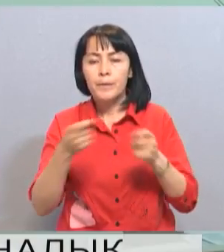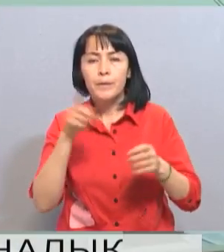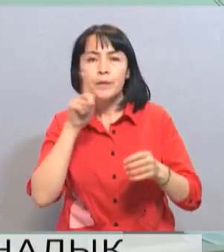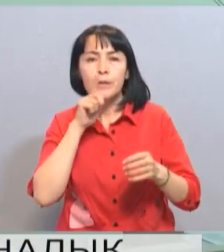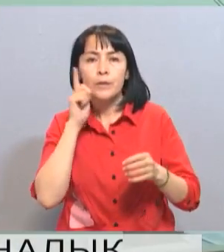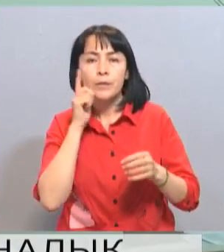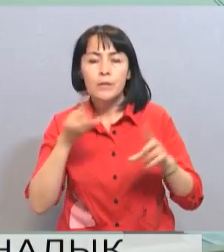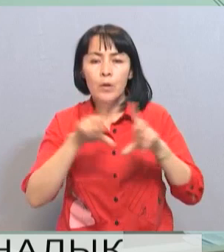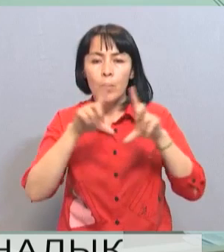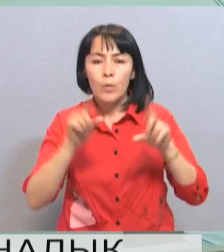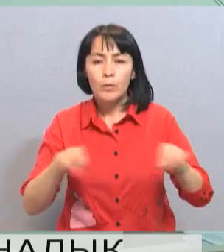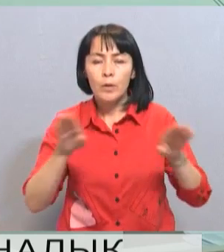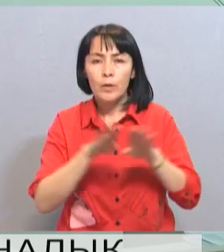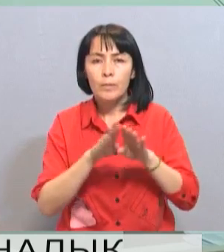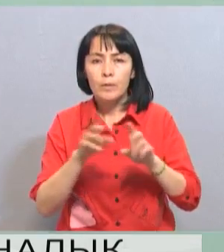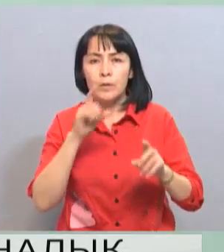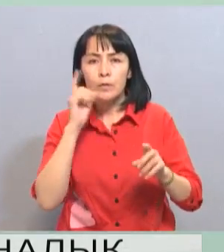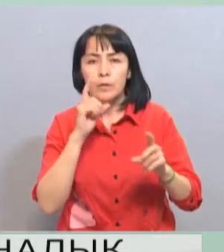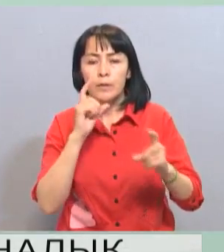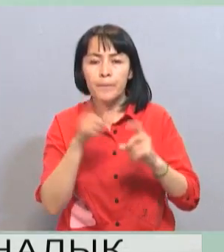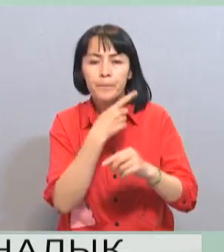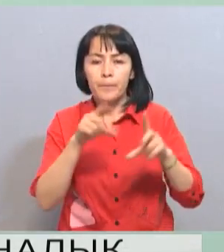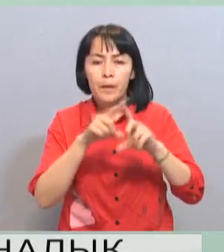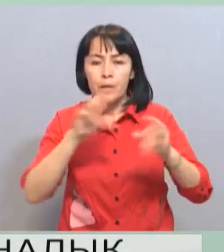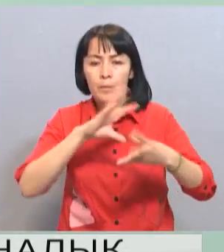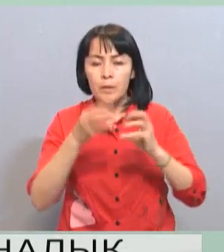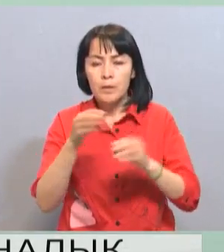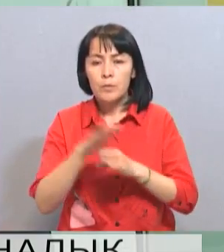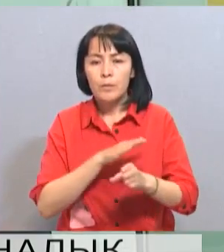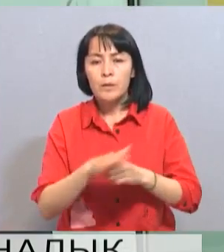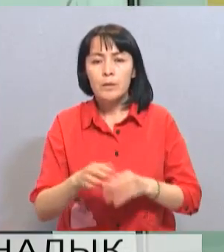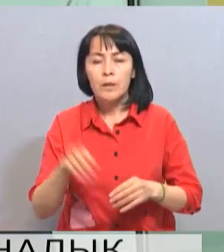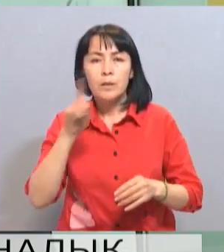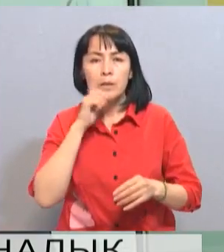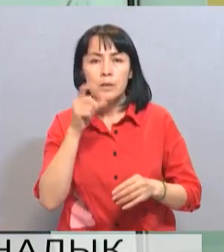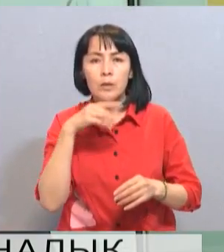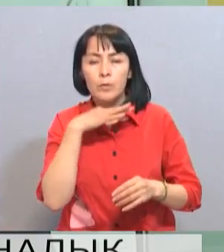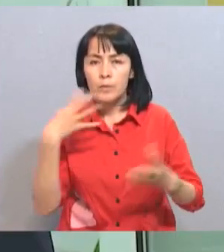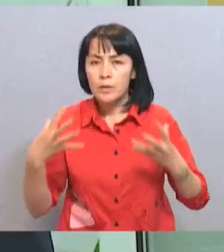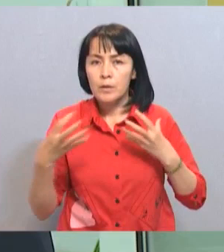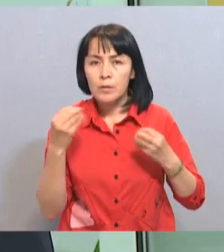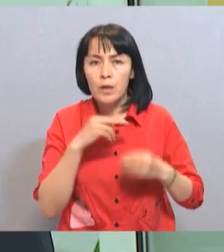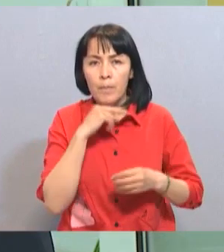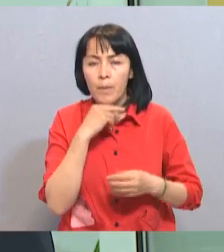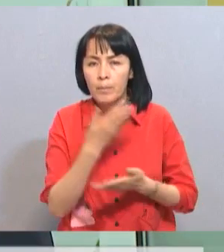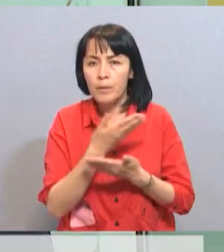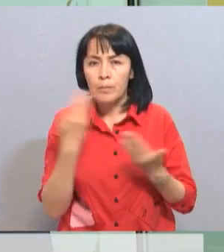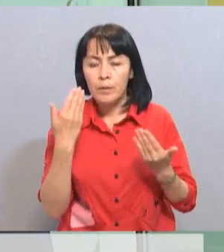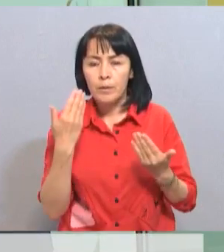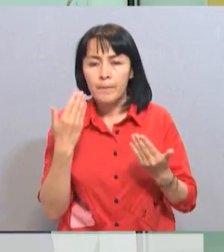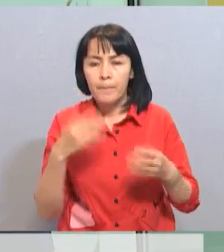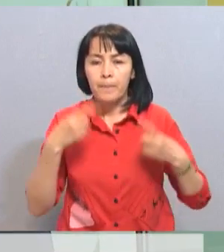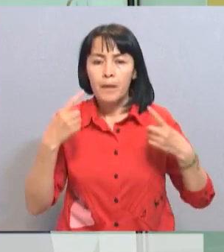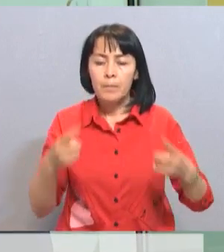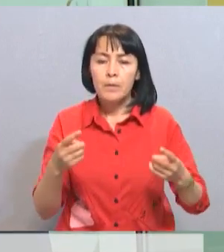жастар ресурстық орталығы мен студенттік емхана бірлесіп ұйымдастырды. Жастар көбінесе денсаулығына көп мән бере бермейді,